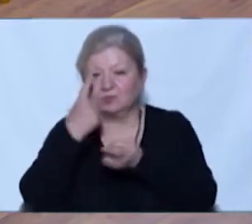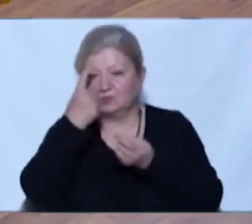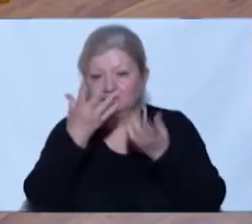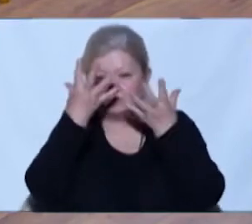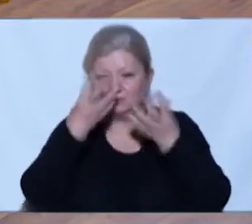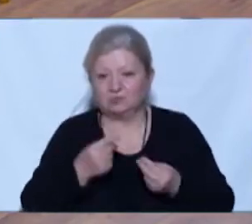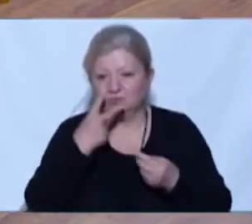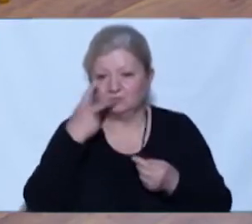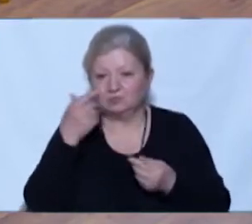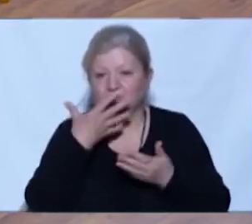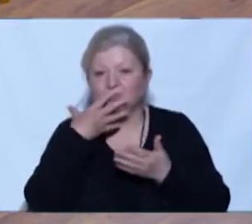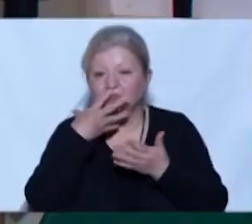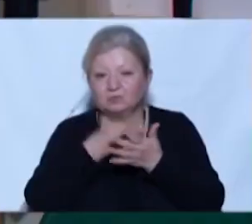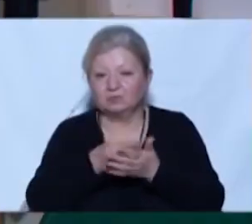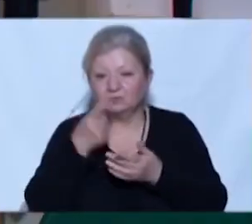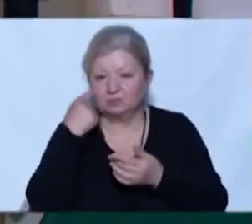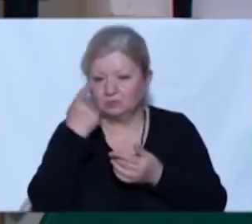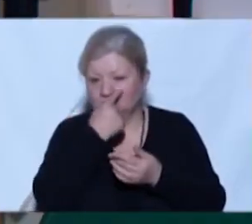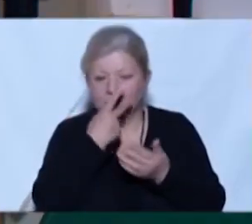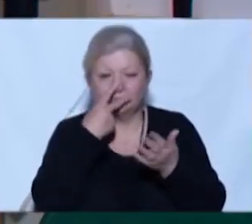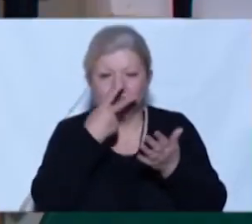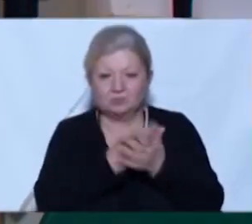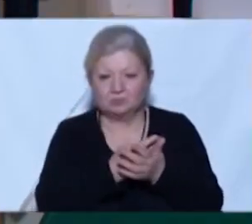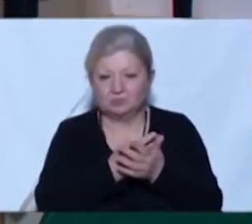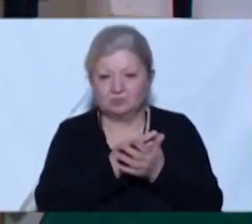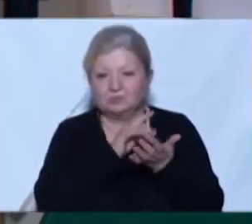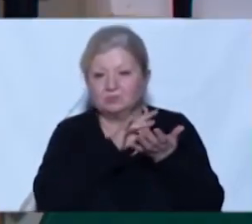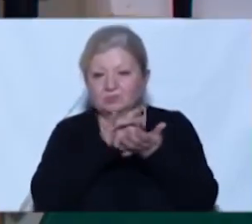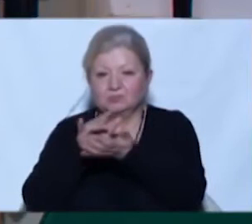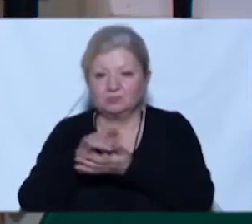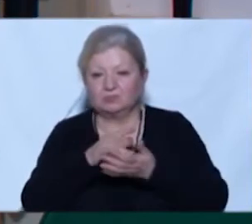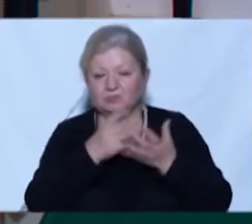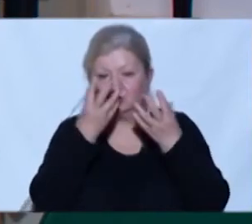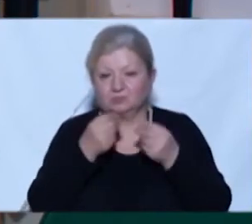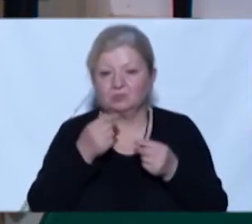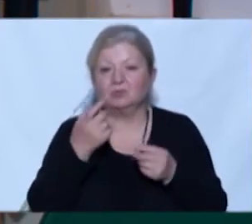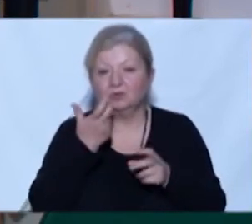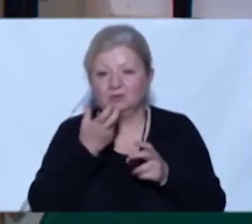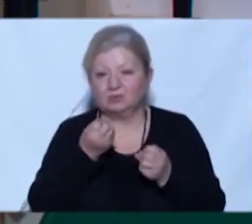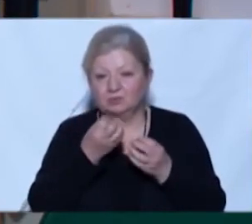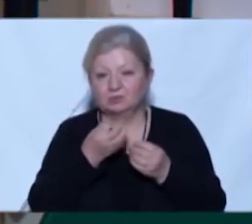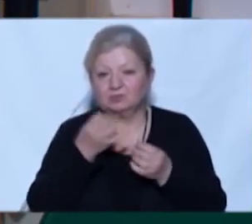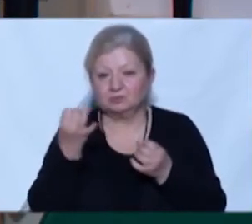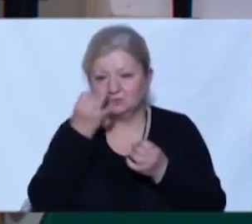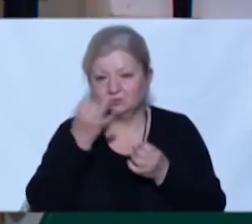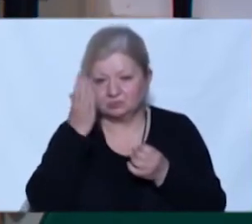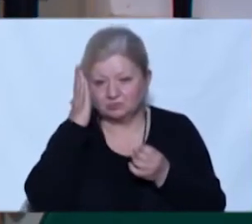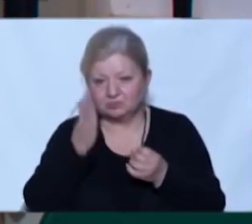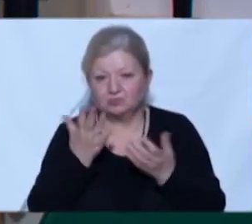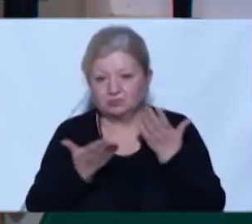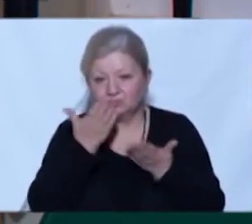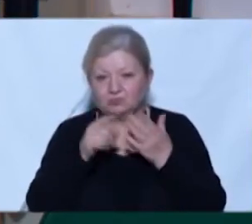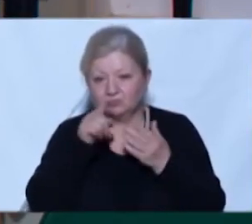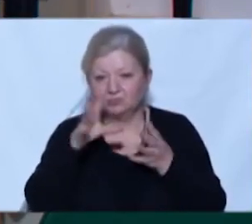თქვენ თვალით დანახული ექსპედიციის ერთი დღე. Გარდა ამისა, საინტერესო იქნება თუ თქვენ კიდევ უფრო